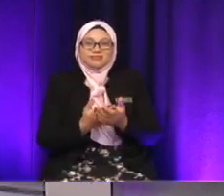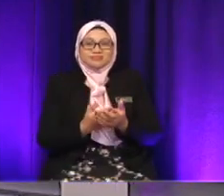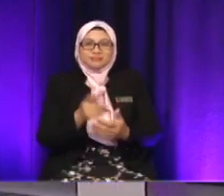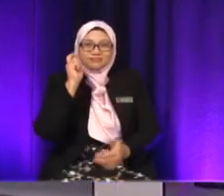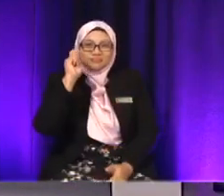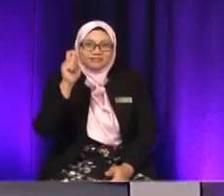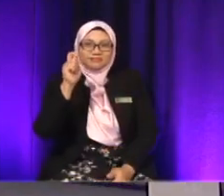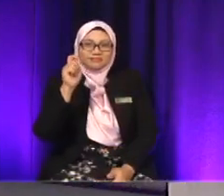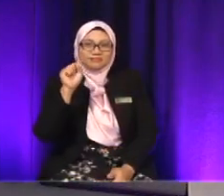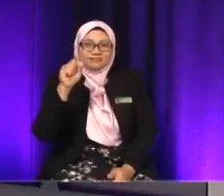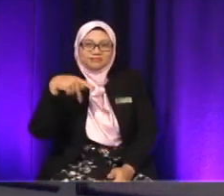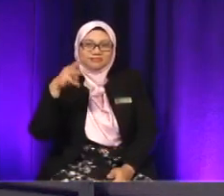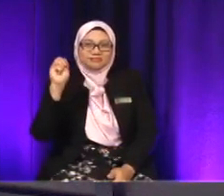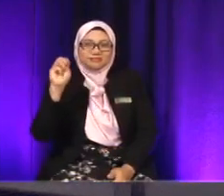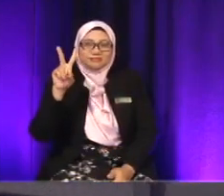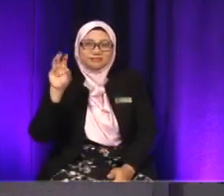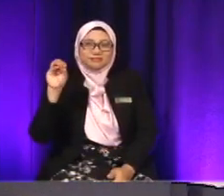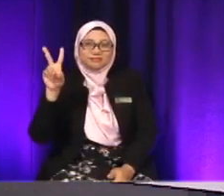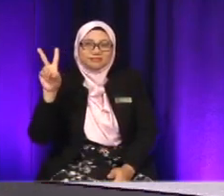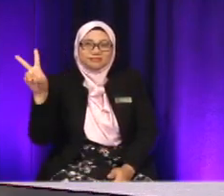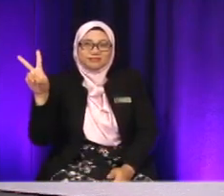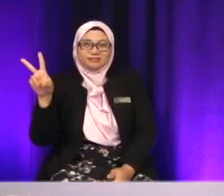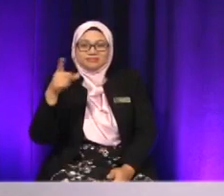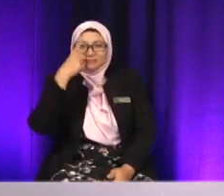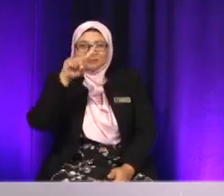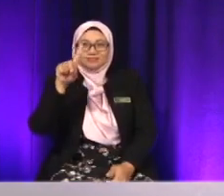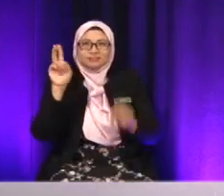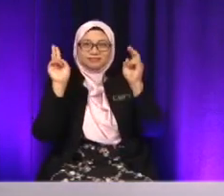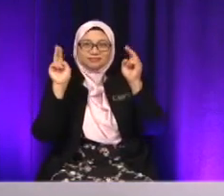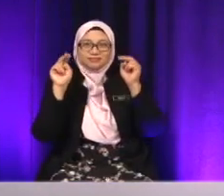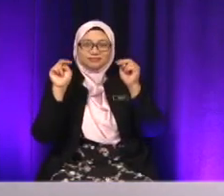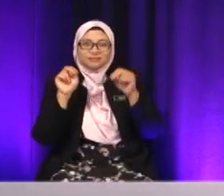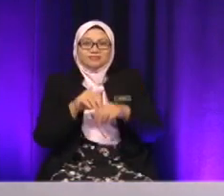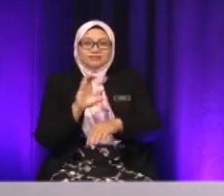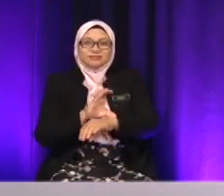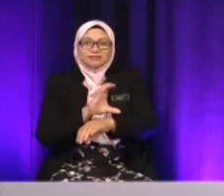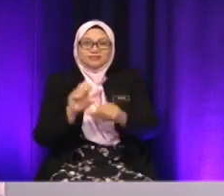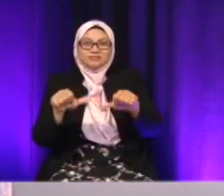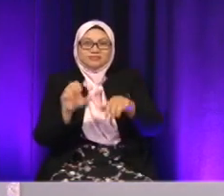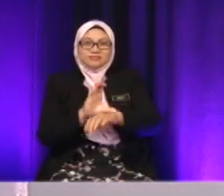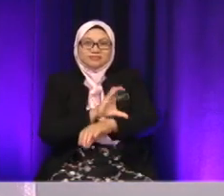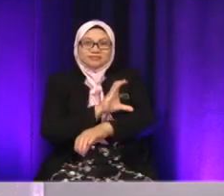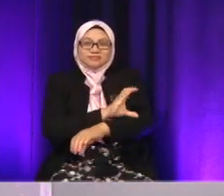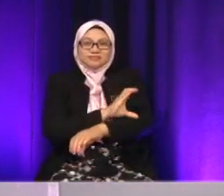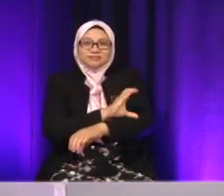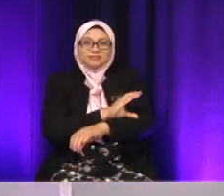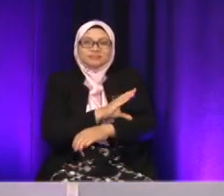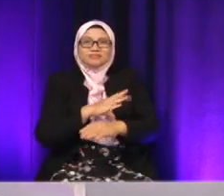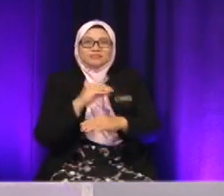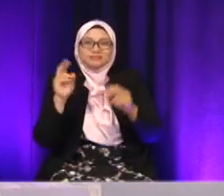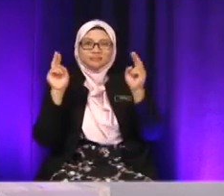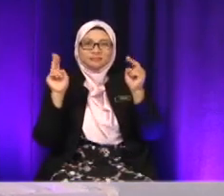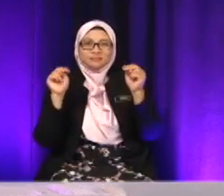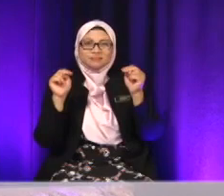sukses SPM 2022 untuk mata pelajaran kita hari ini yaitu sains komputer dengan topik